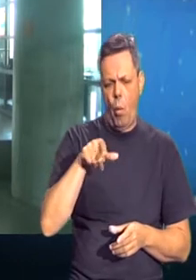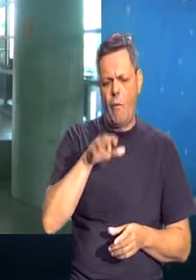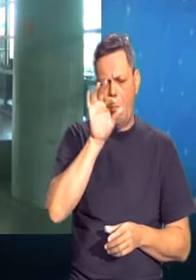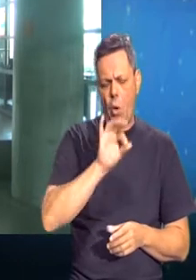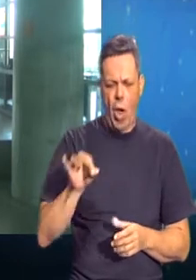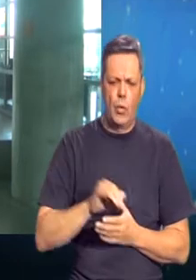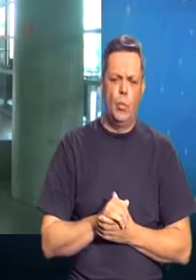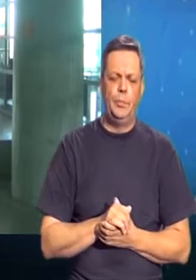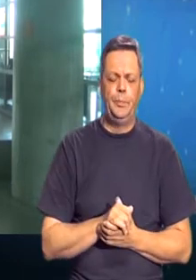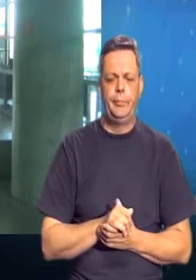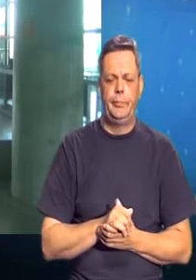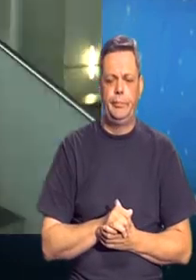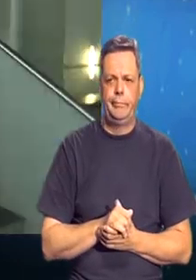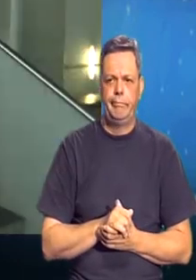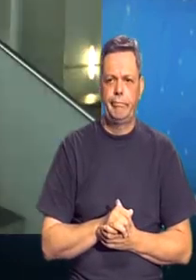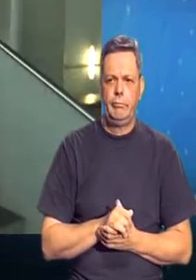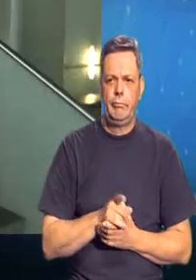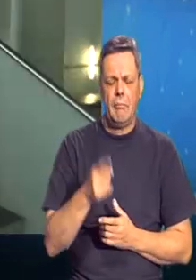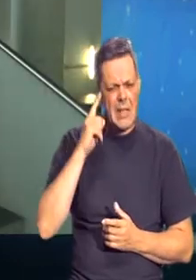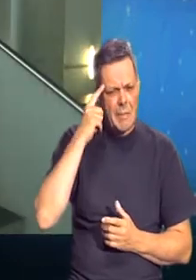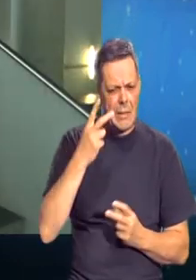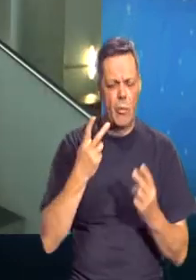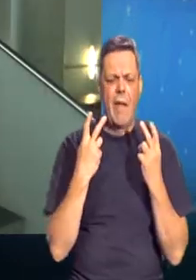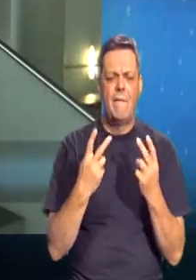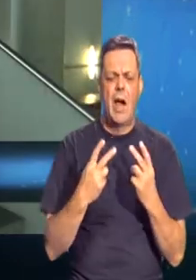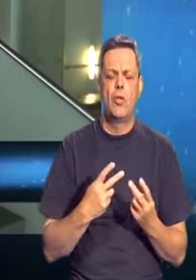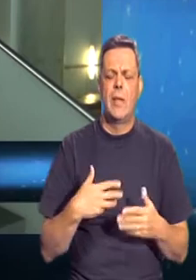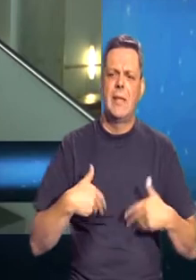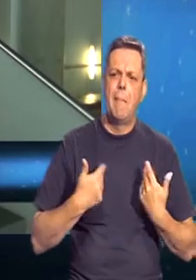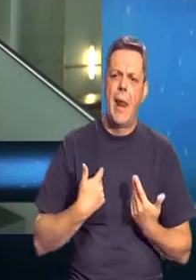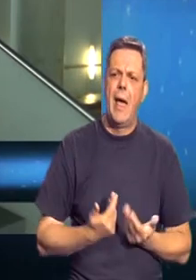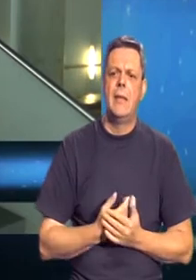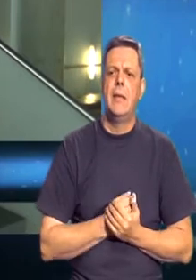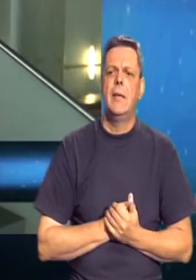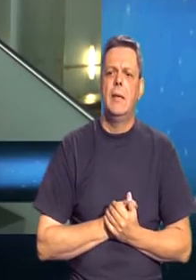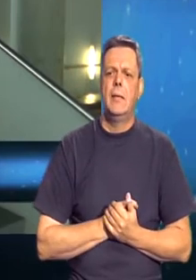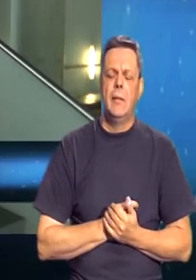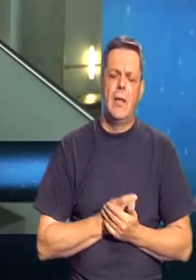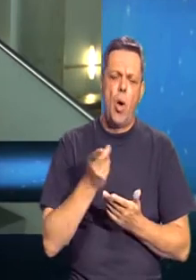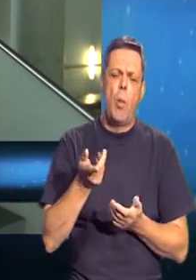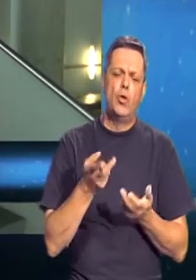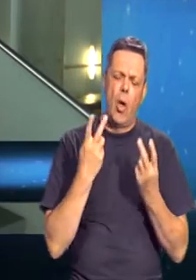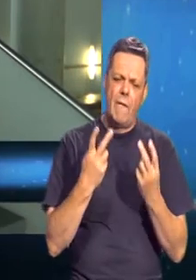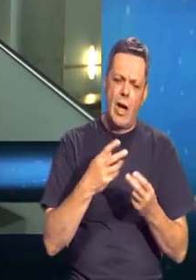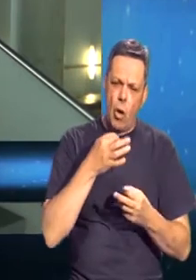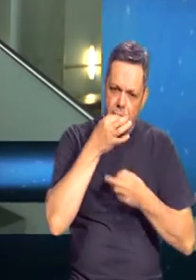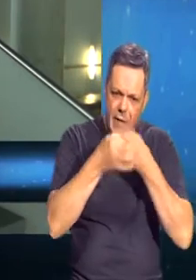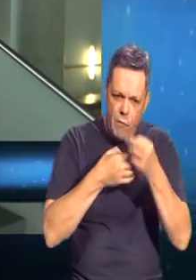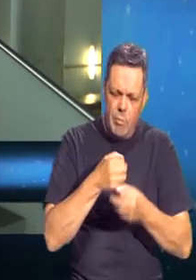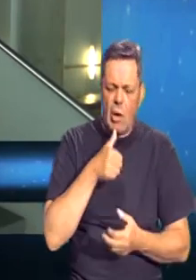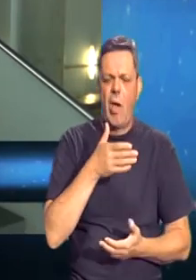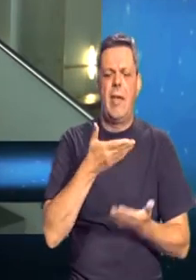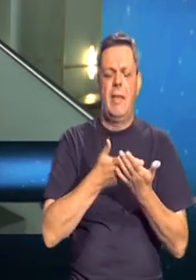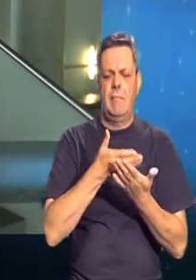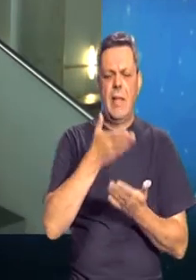pilotiranju tih inovativnih modela rada. Mi smatramo da je izuzetno važno da se mladi zapravo ono što je ključno informiraju i da